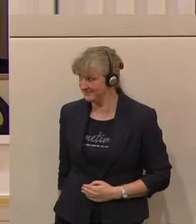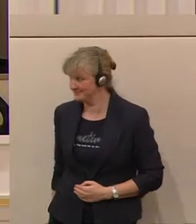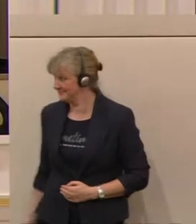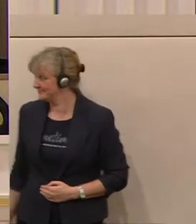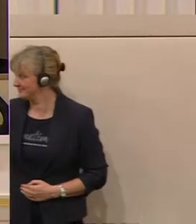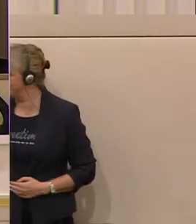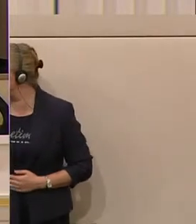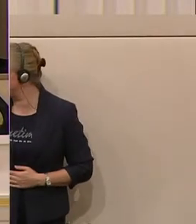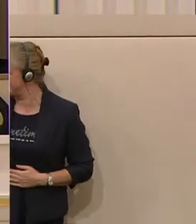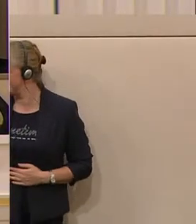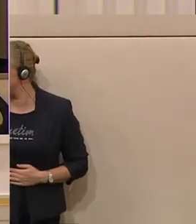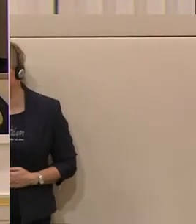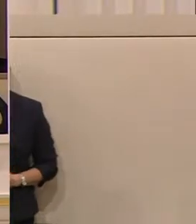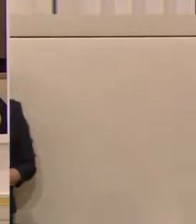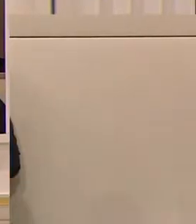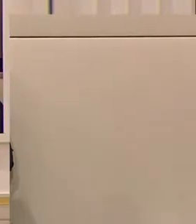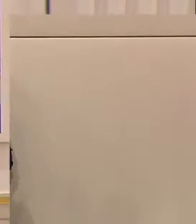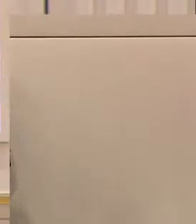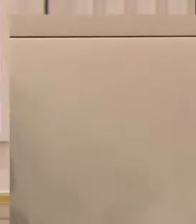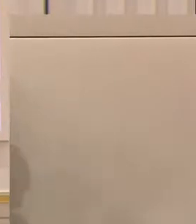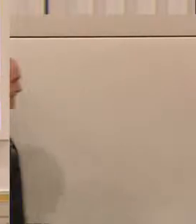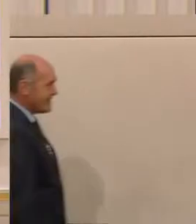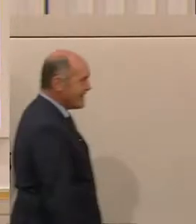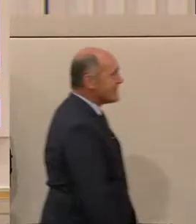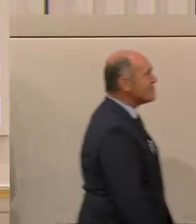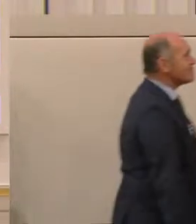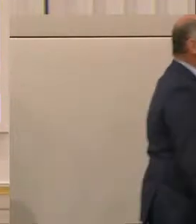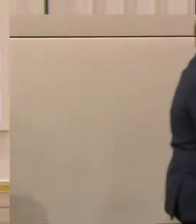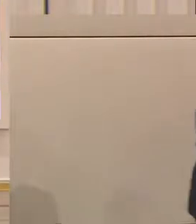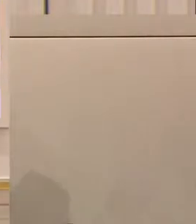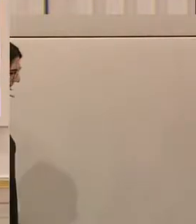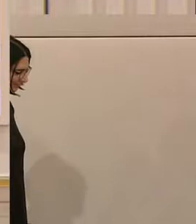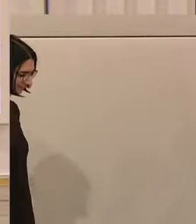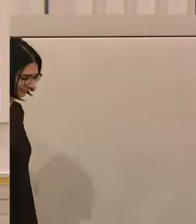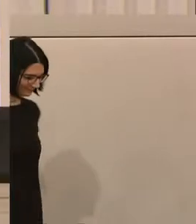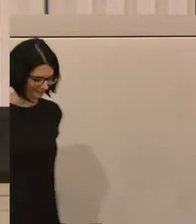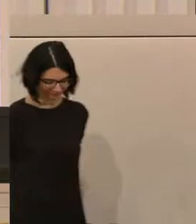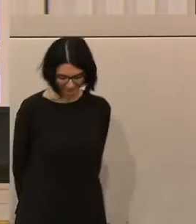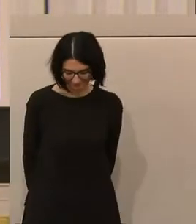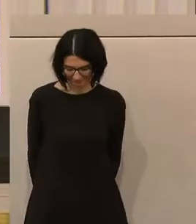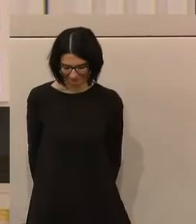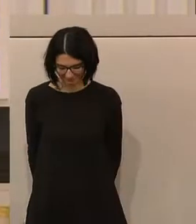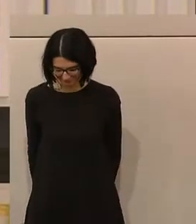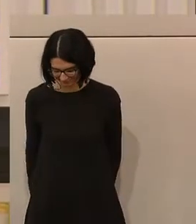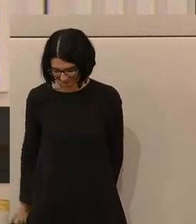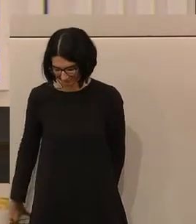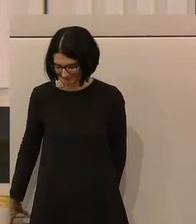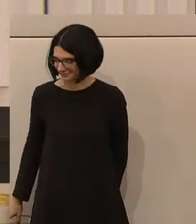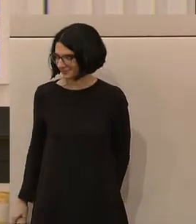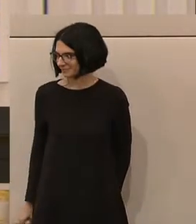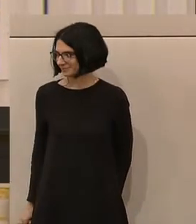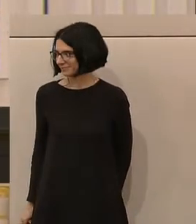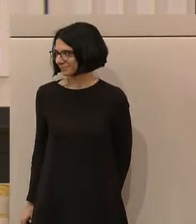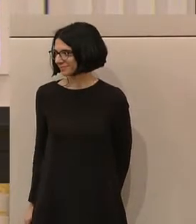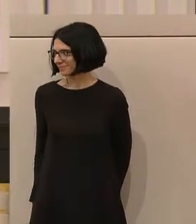die Zentralmatura. Künftig soll sich der zentrale Teil nur auf jene Fächer beschränken, die zur allgemeinen Hochschulreife führen,